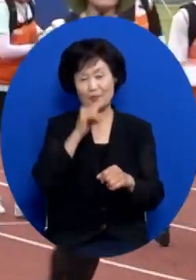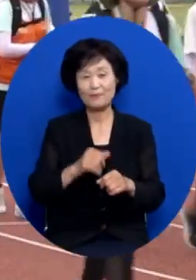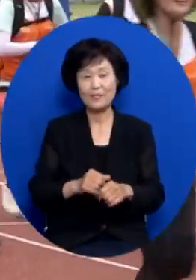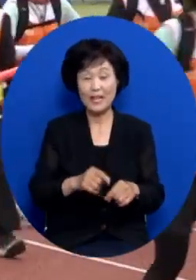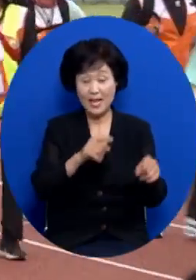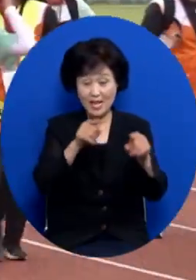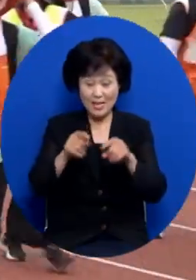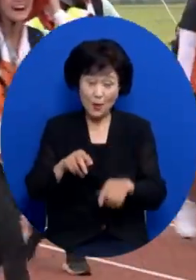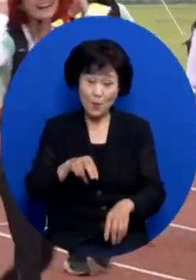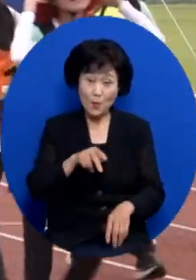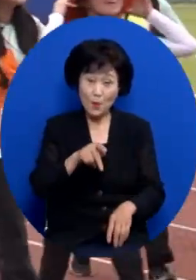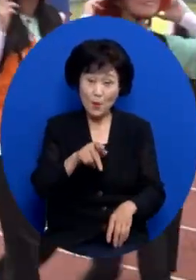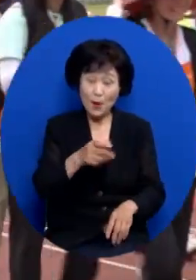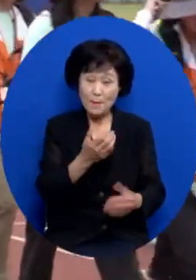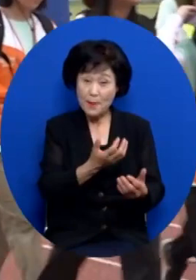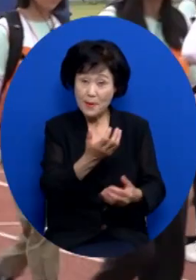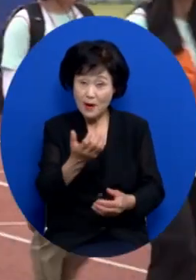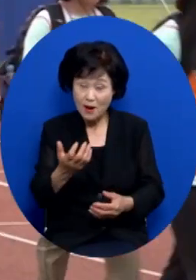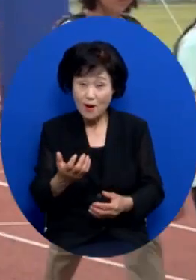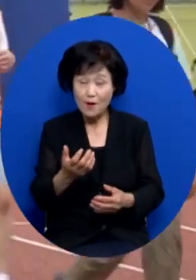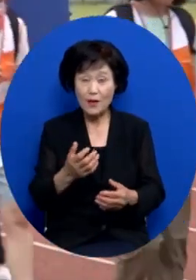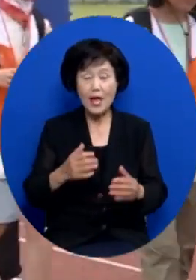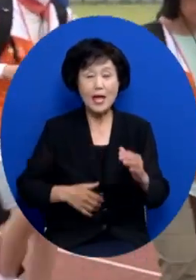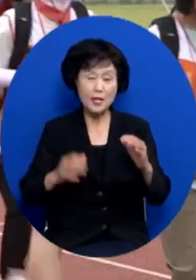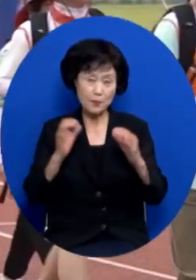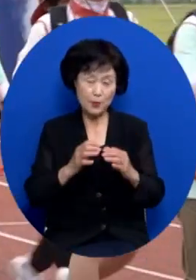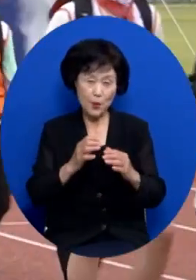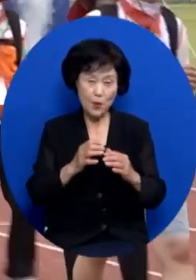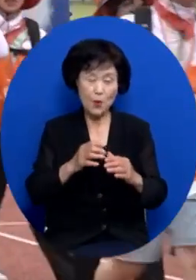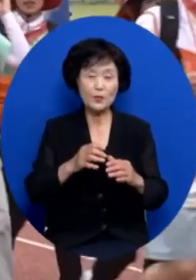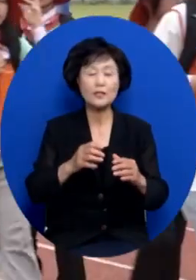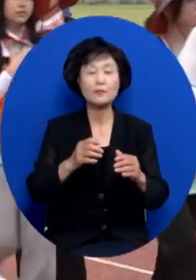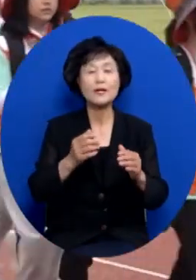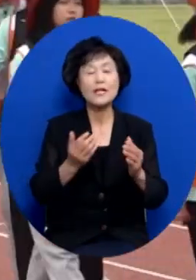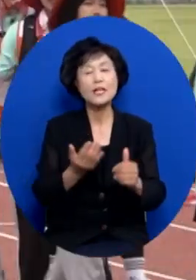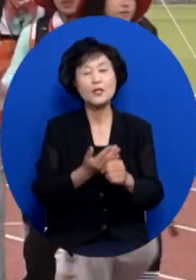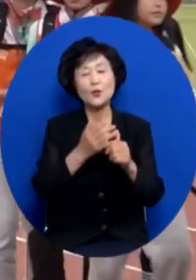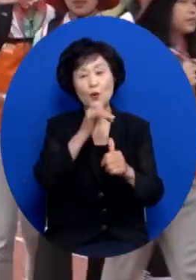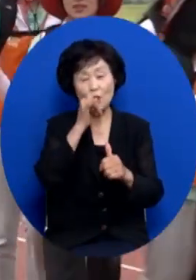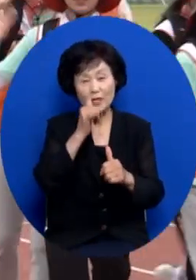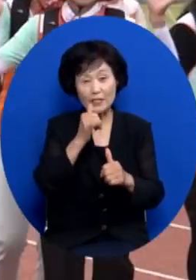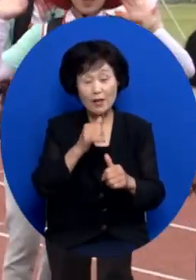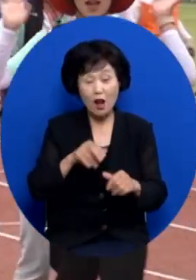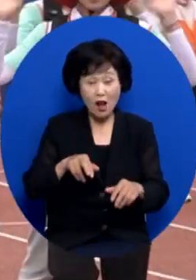국토대장정을 통해 애국심과 협동심을 키우는 학생들. 걸음마다